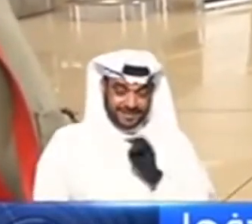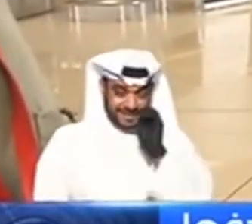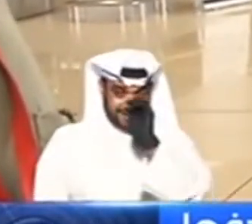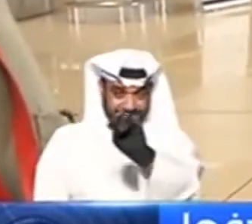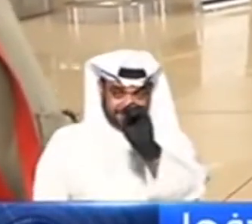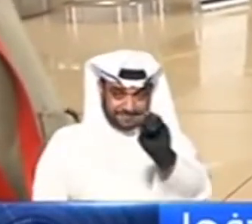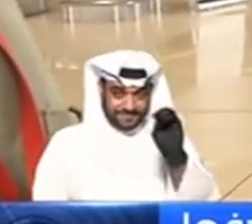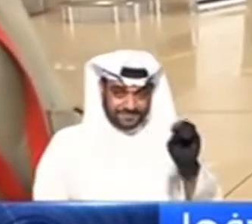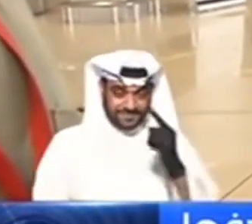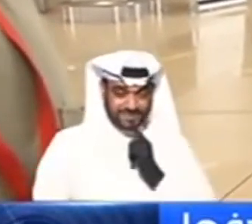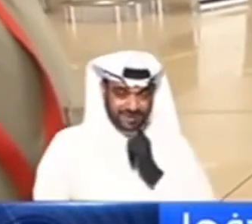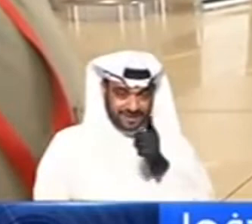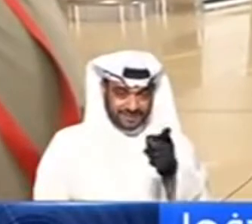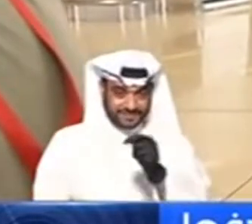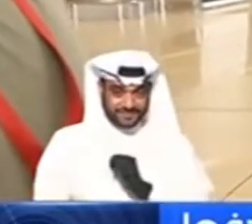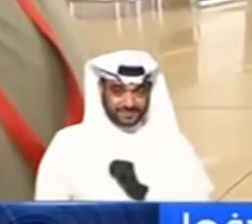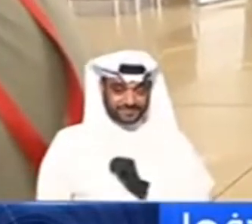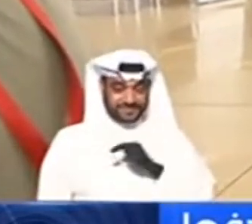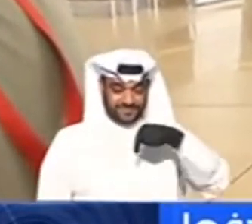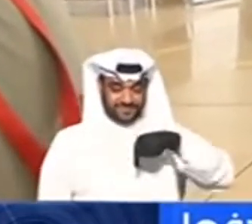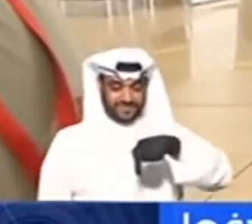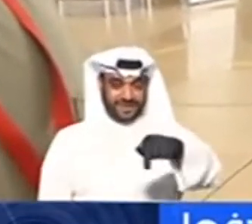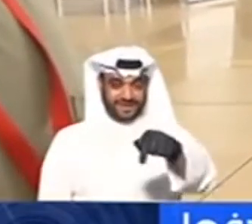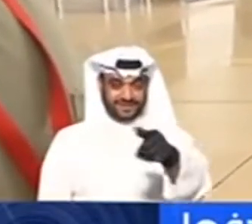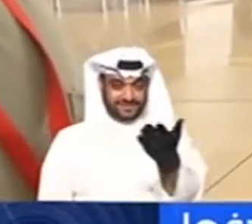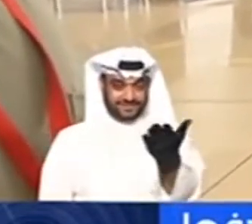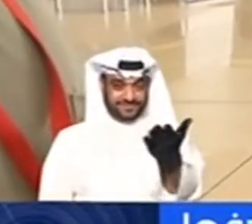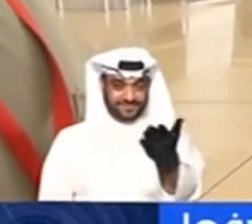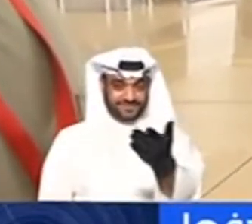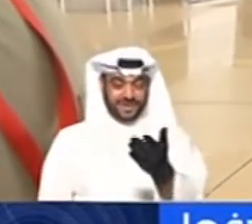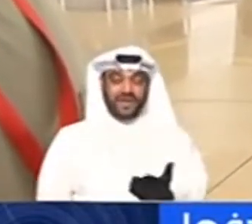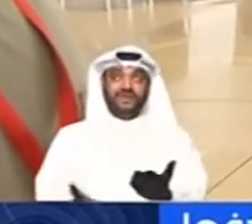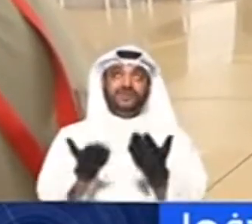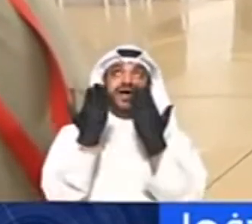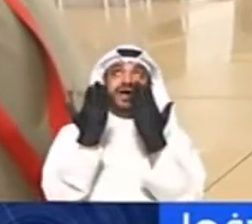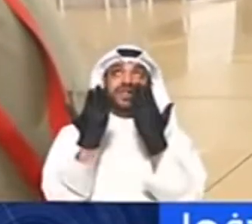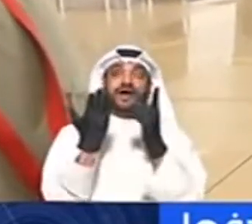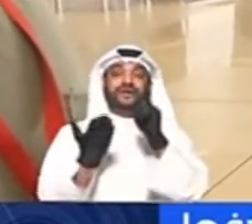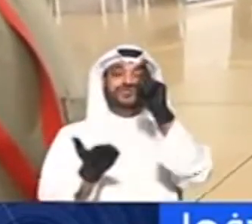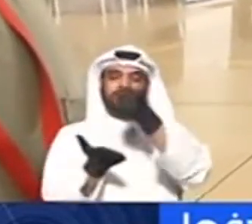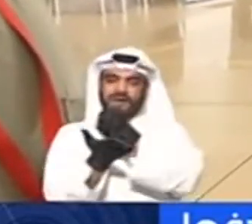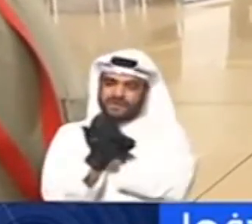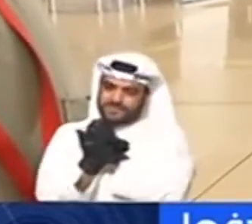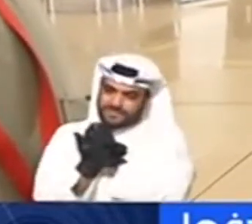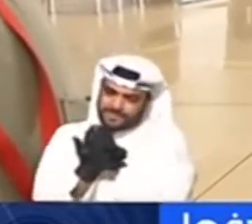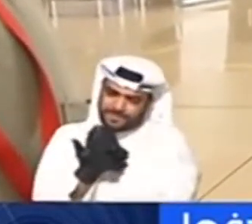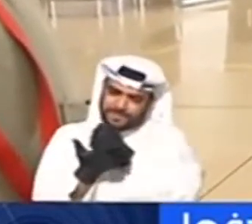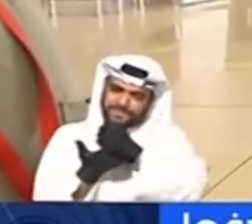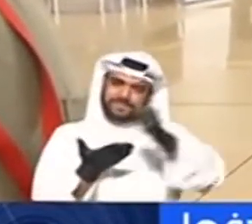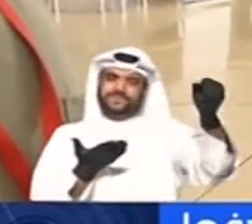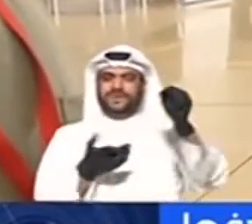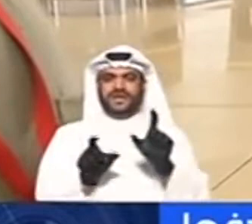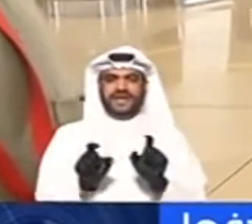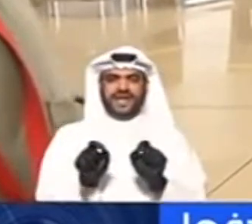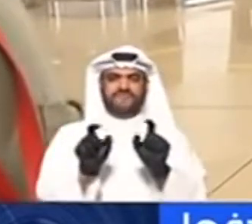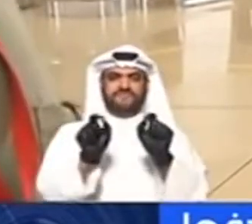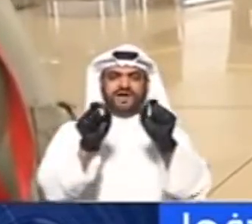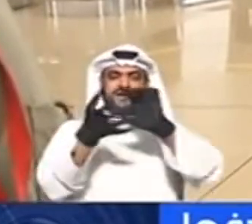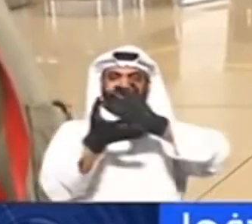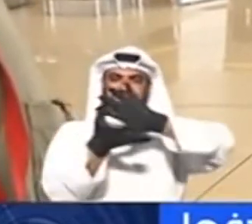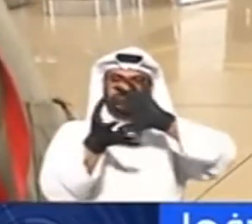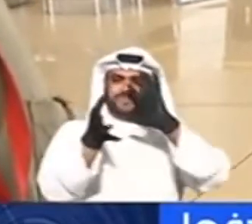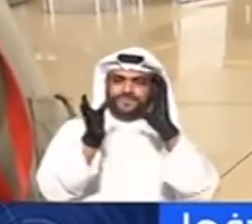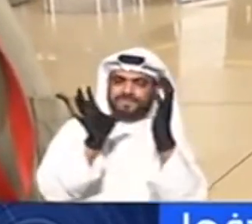هذه يعني المناسبة والصدد أن يرفع الله إن شاء الله هذه الغمة عن